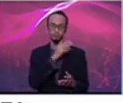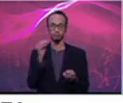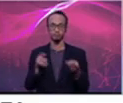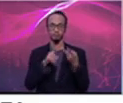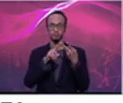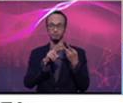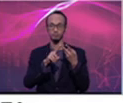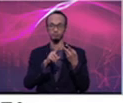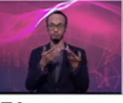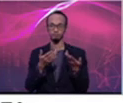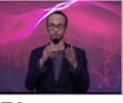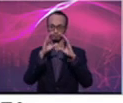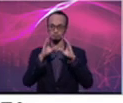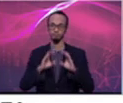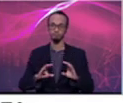lagi